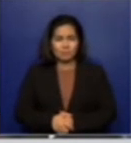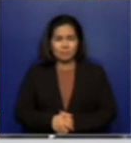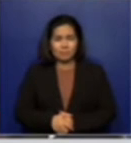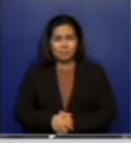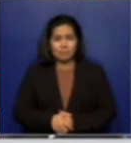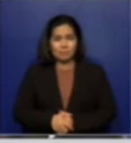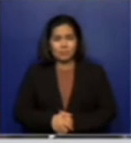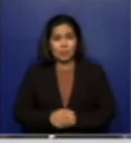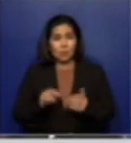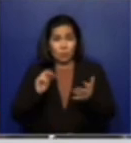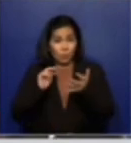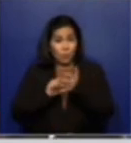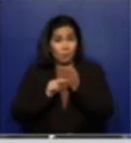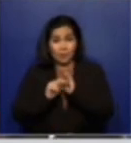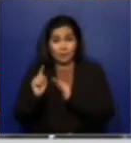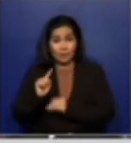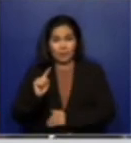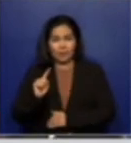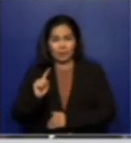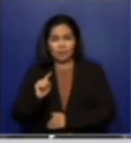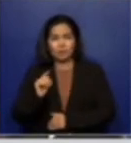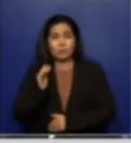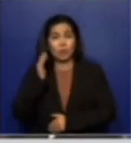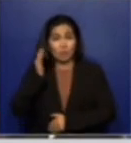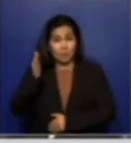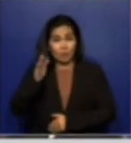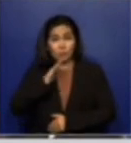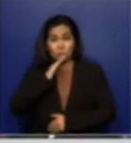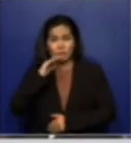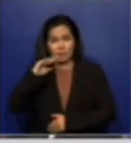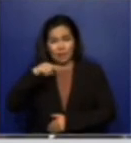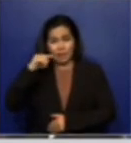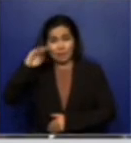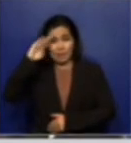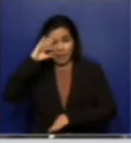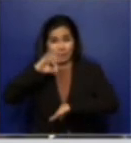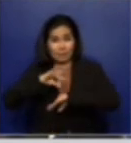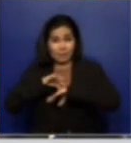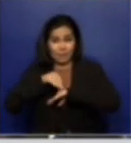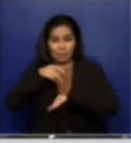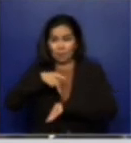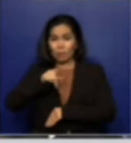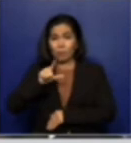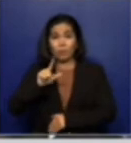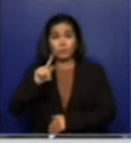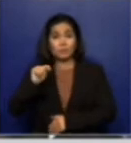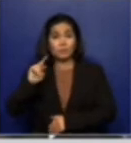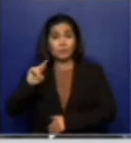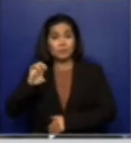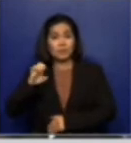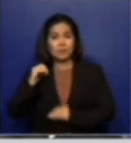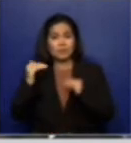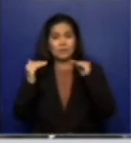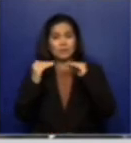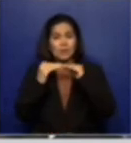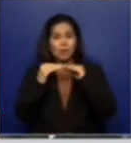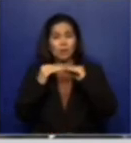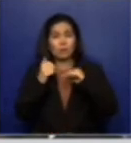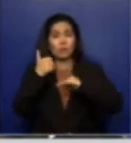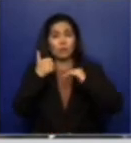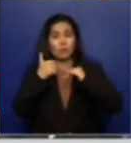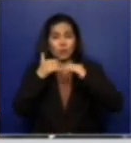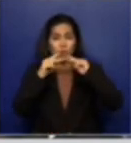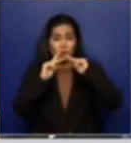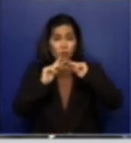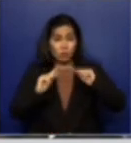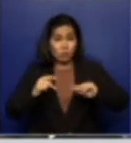แปลความว่าต่อไปนี้นายทหารยศพลตรีจะมีฐานะเทียบเท่าอธิบดีทั้งที่หน่วยงานอื่น